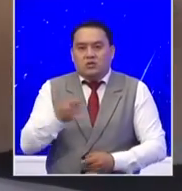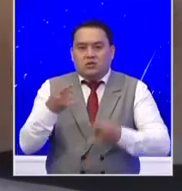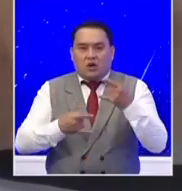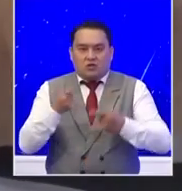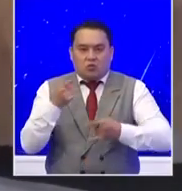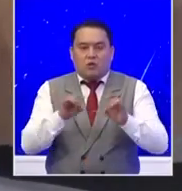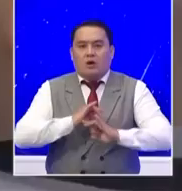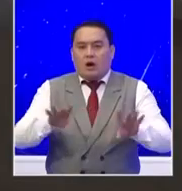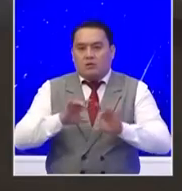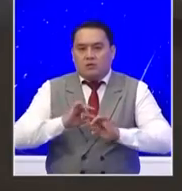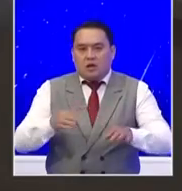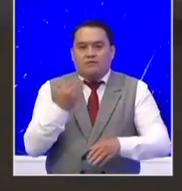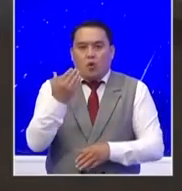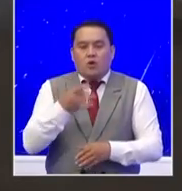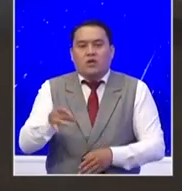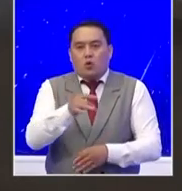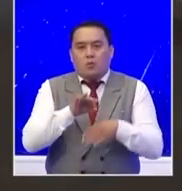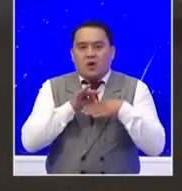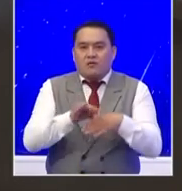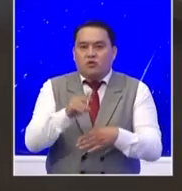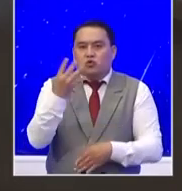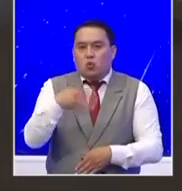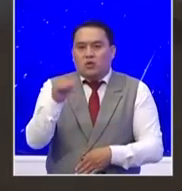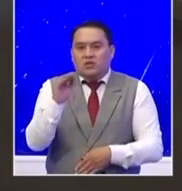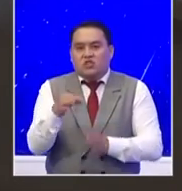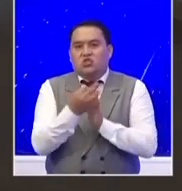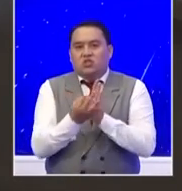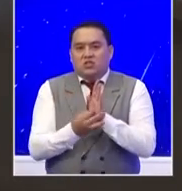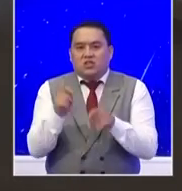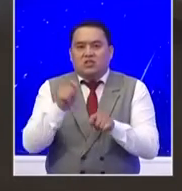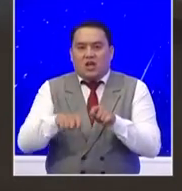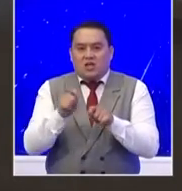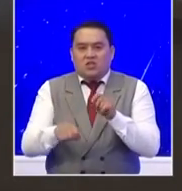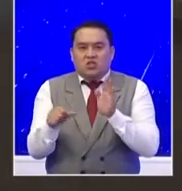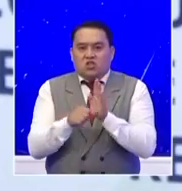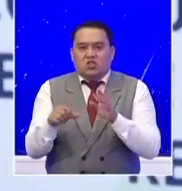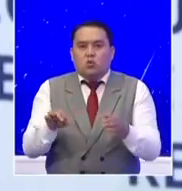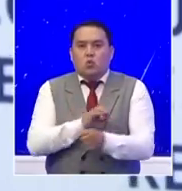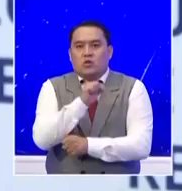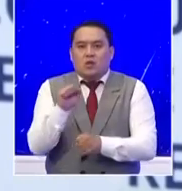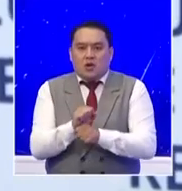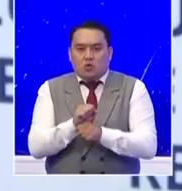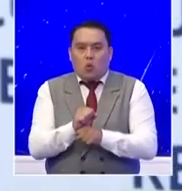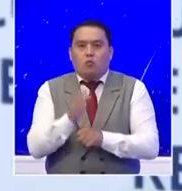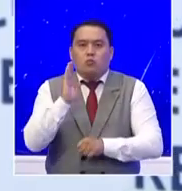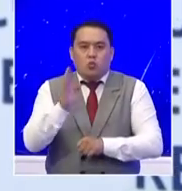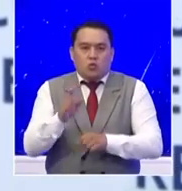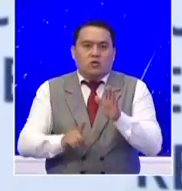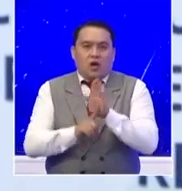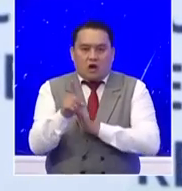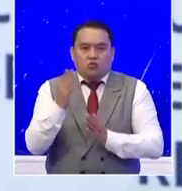Медиа. По его словам, в регионе проведено около 40 тысяч тестов шестью действующими лабораториями. В ближайшее время